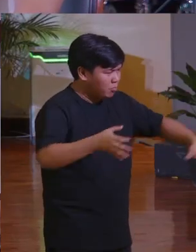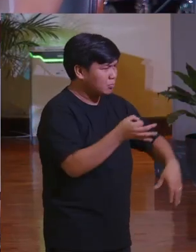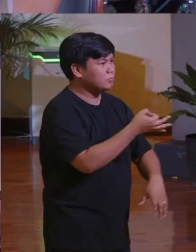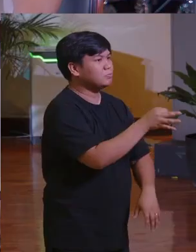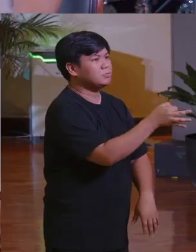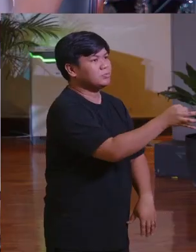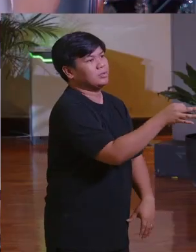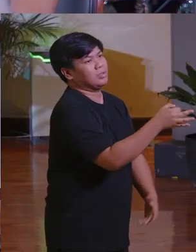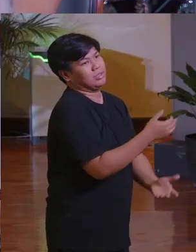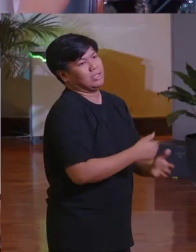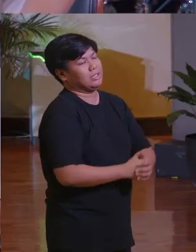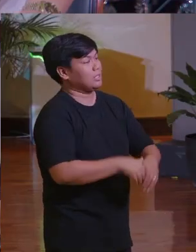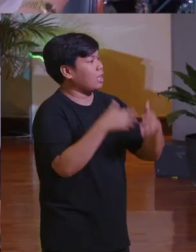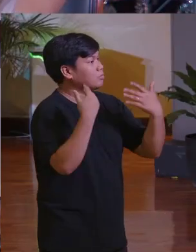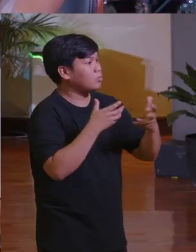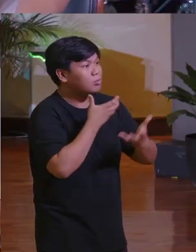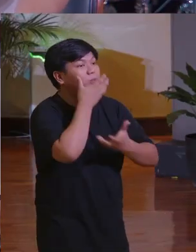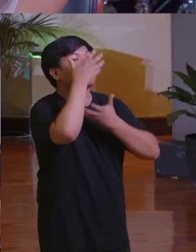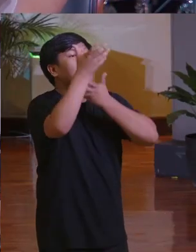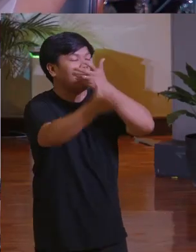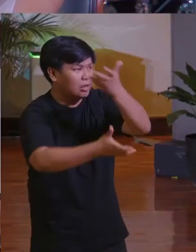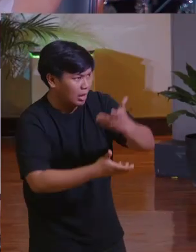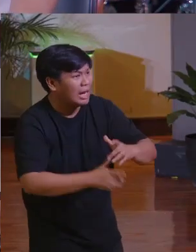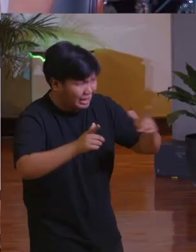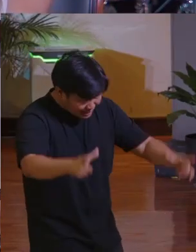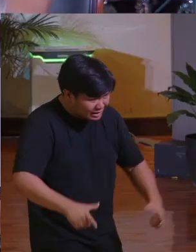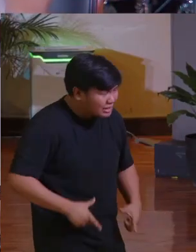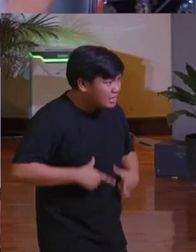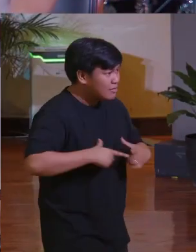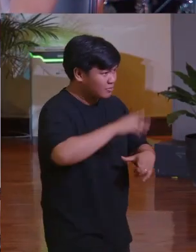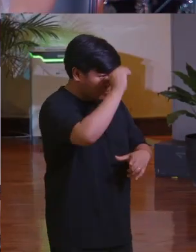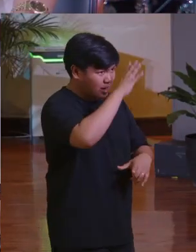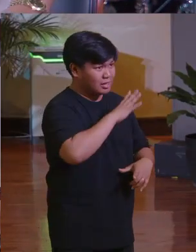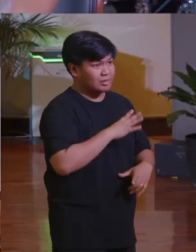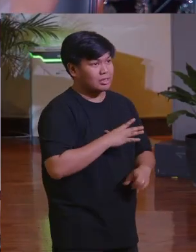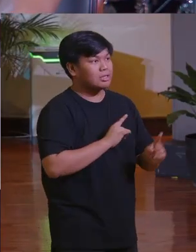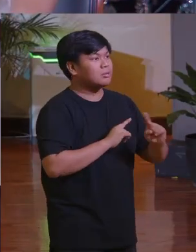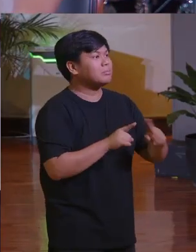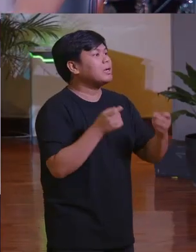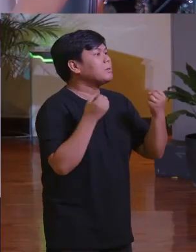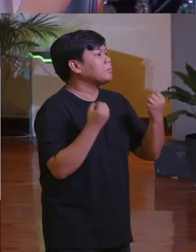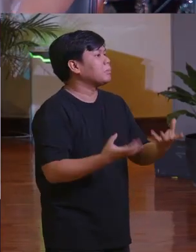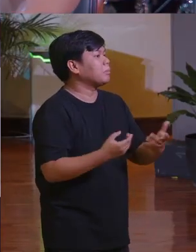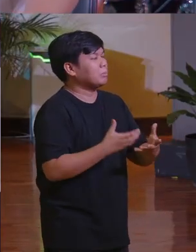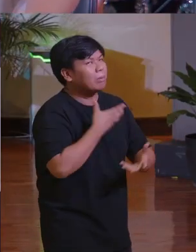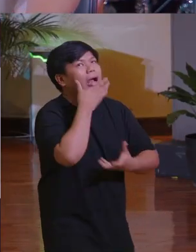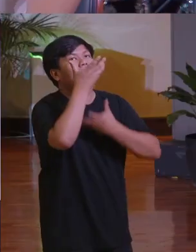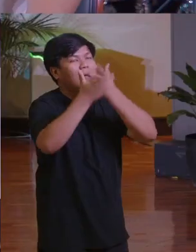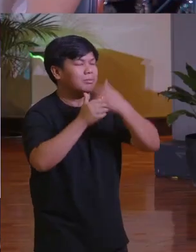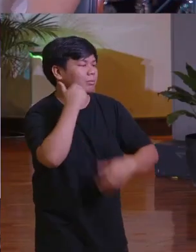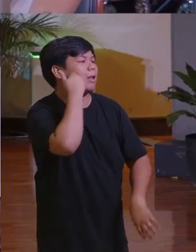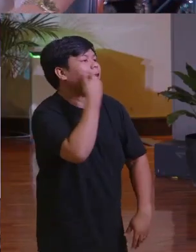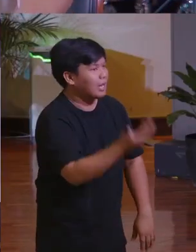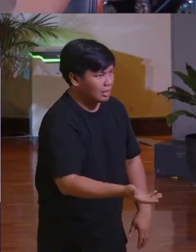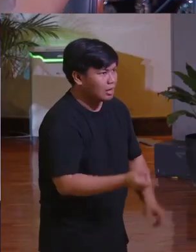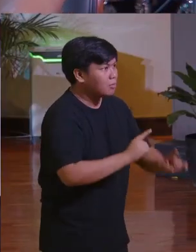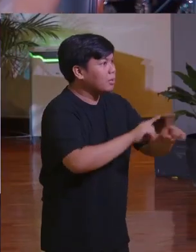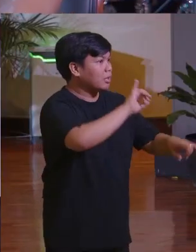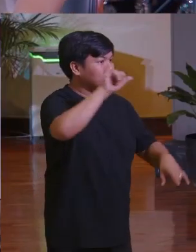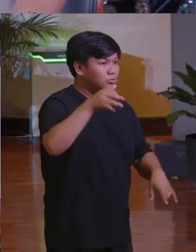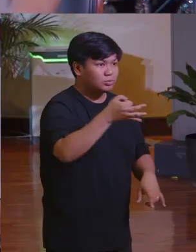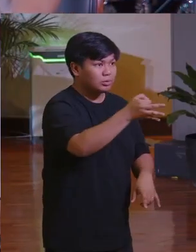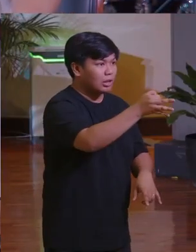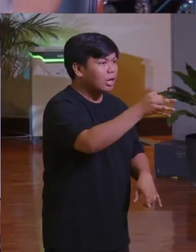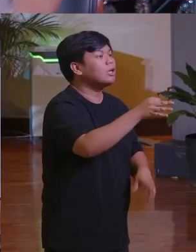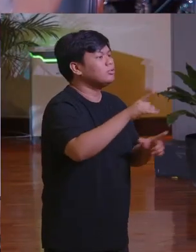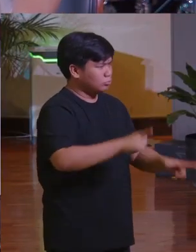no? At niluwal, nabuhay, no? Pero karamihan patay. Si Jonah po